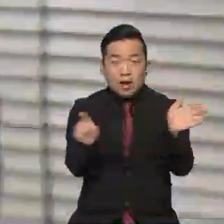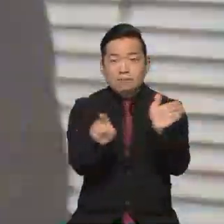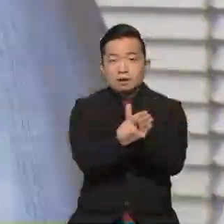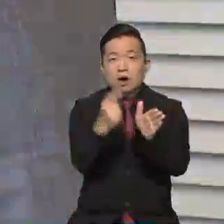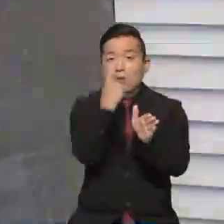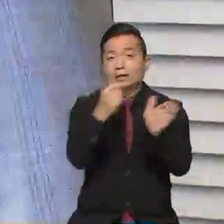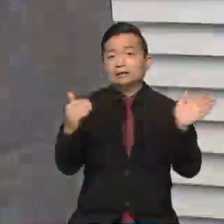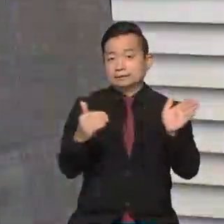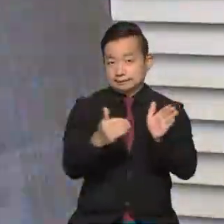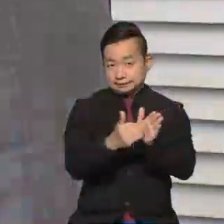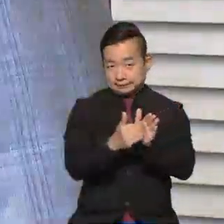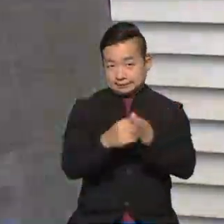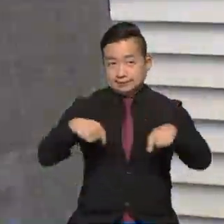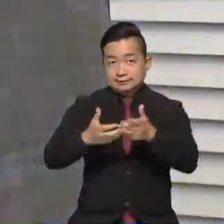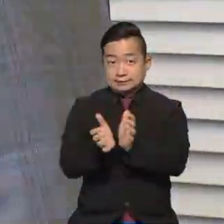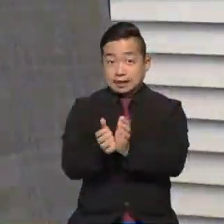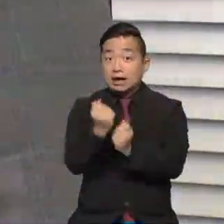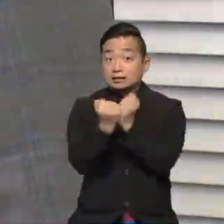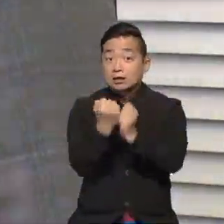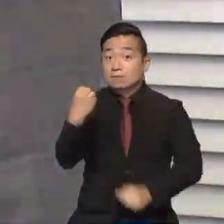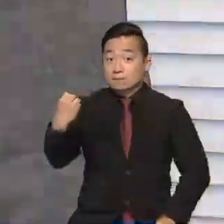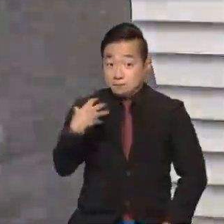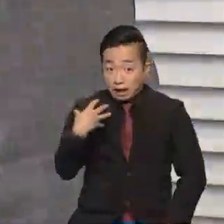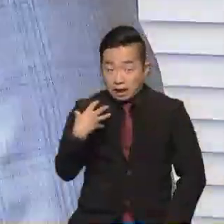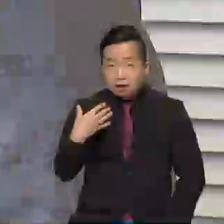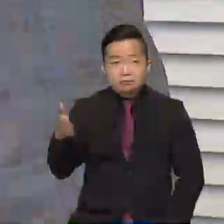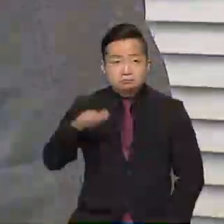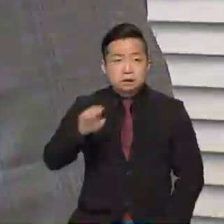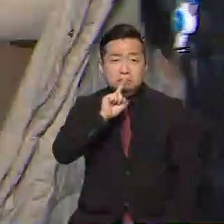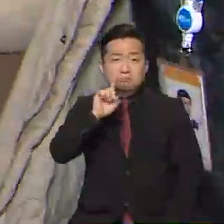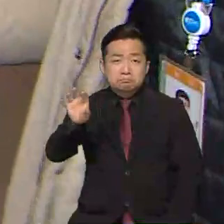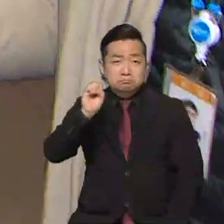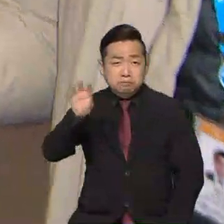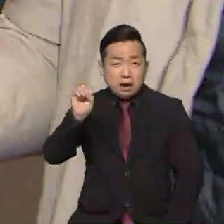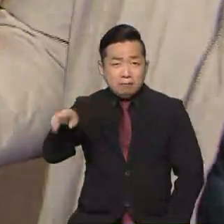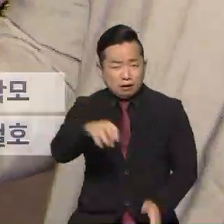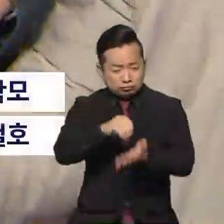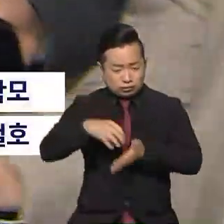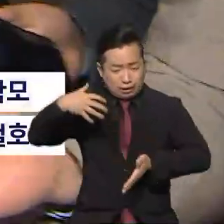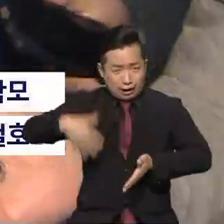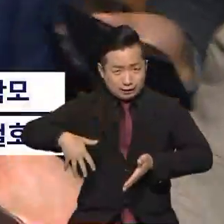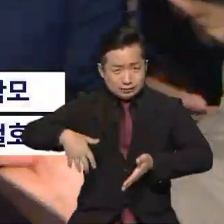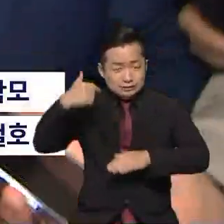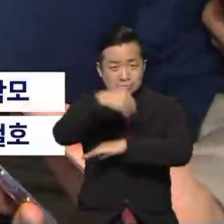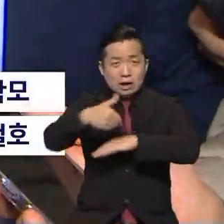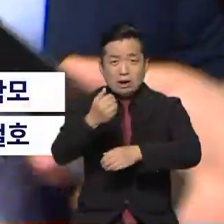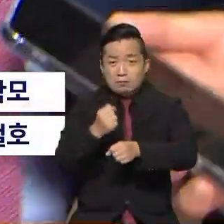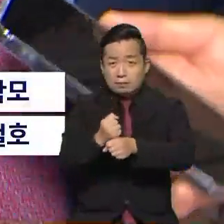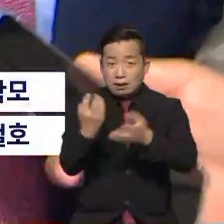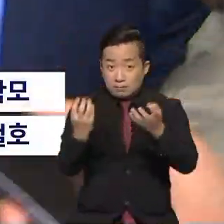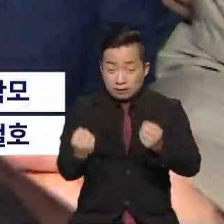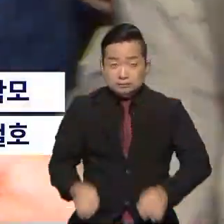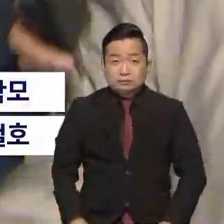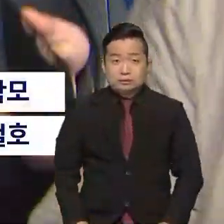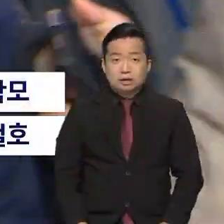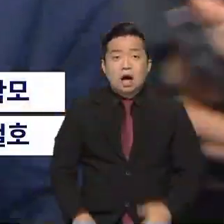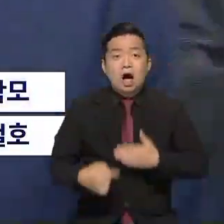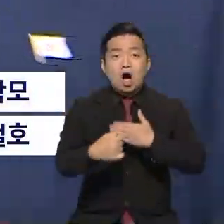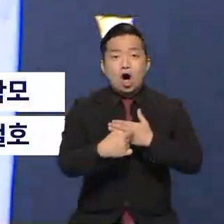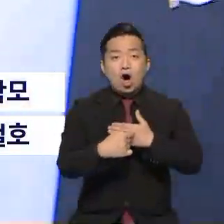확인한 자리였다는 당 지도부 설명에도 응답 없는 혁신안은 쌓여가고 있습니다. 가까스로 갈등을